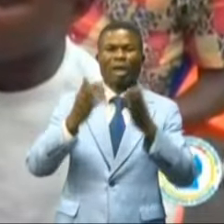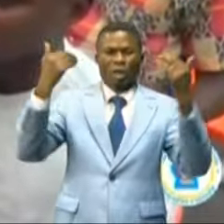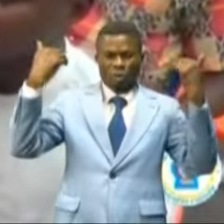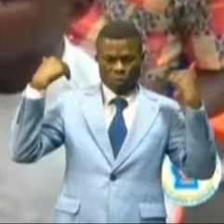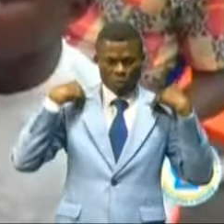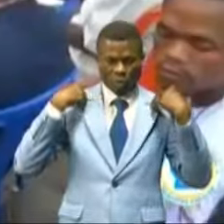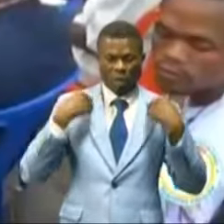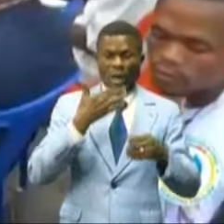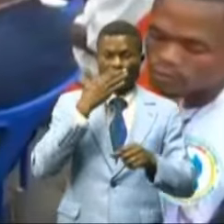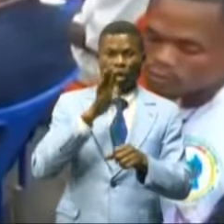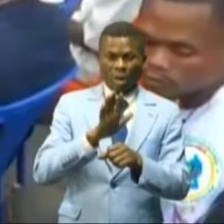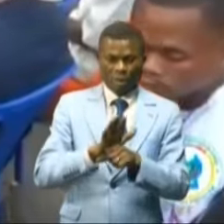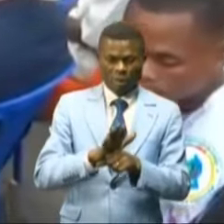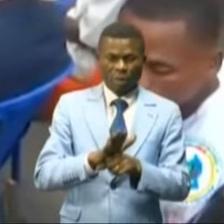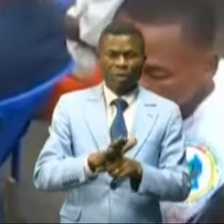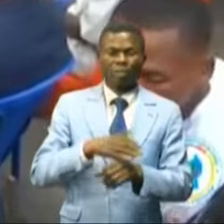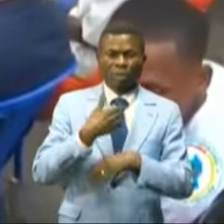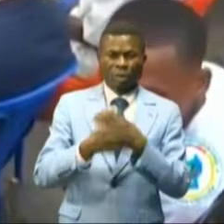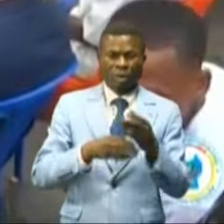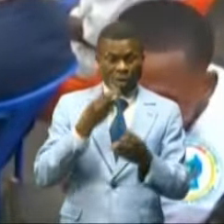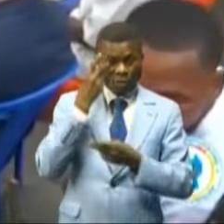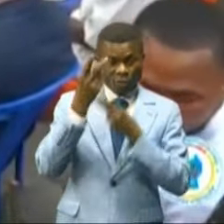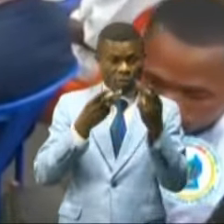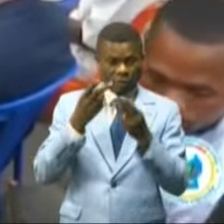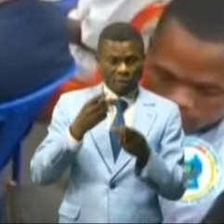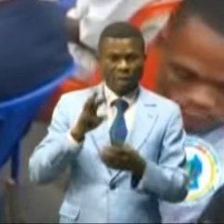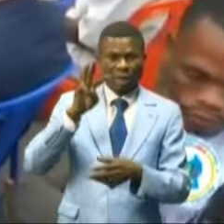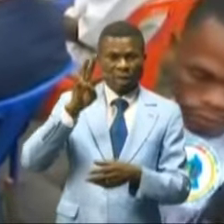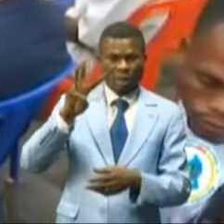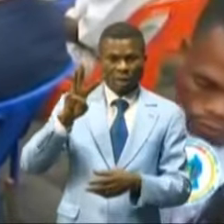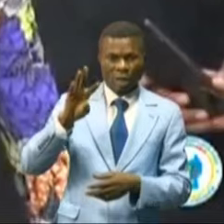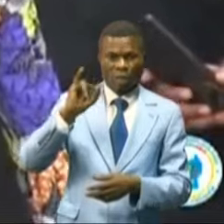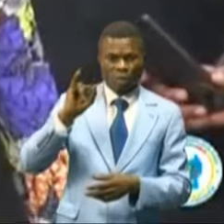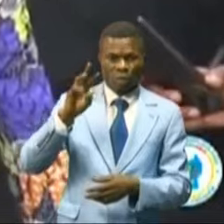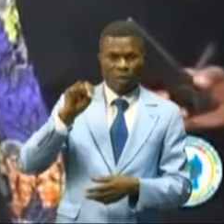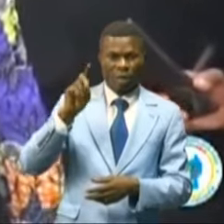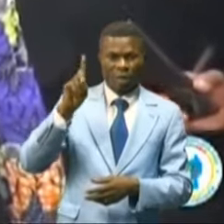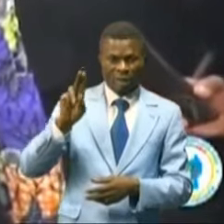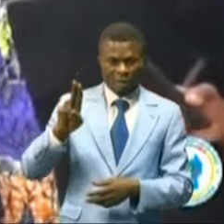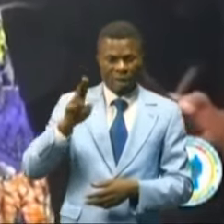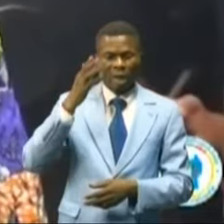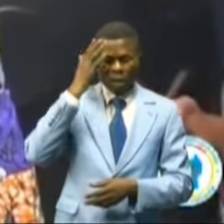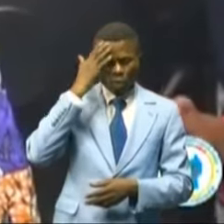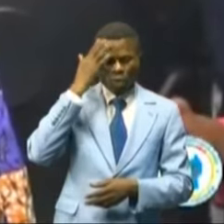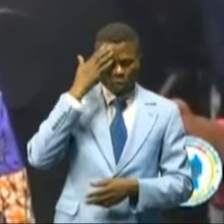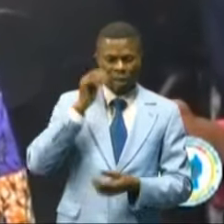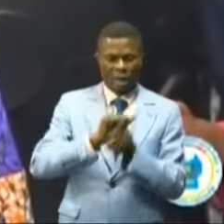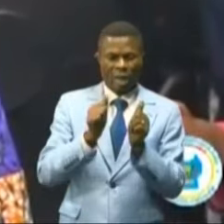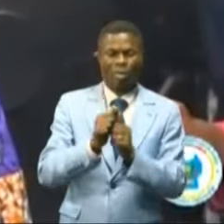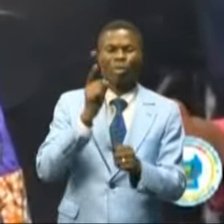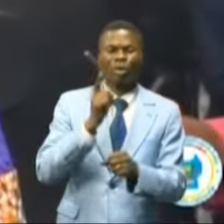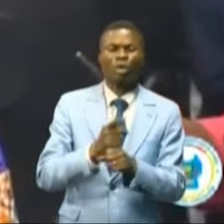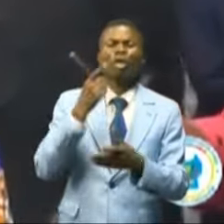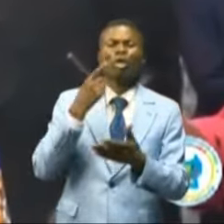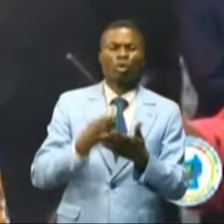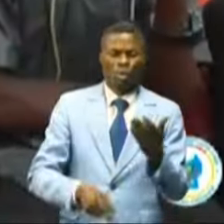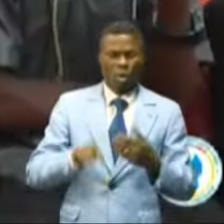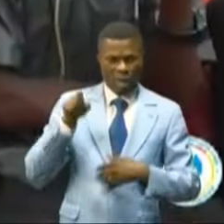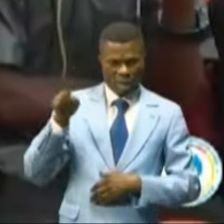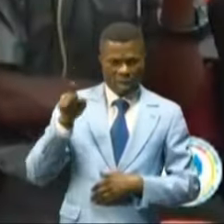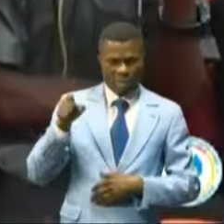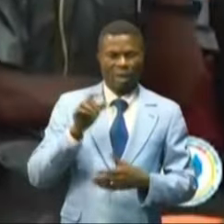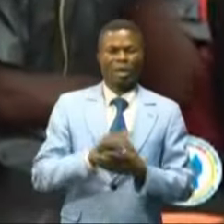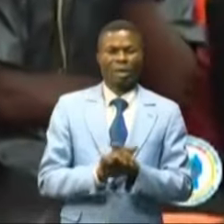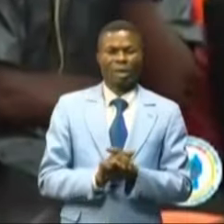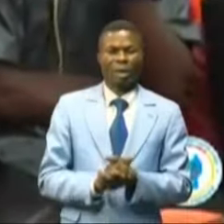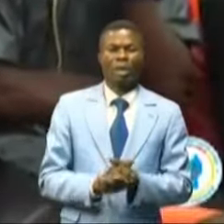tout en leur promettant d'effectuer une descente à Wini dans le cadre de ses vacances parlementaires afin de s'imprégner personnellement de ces